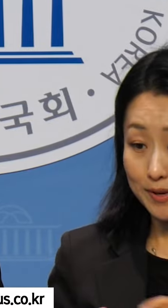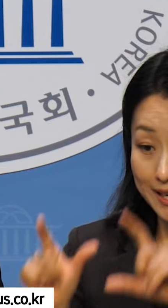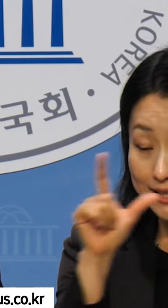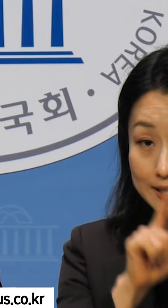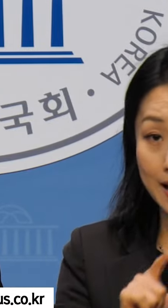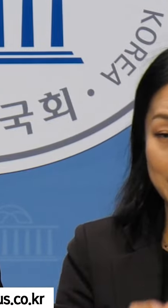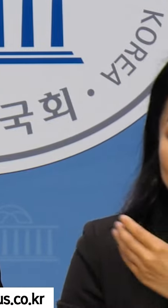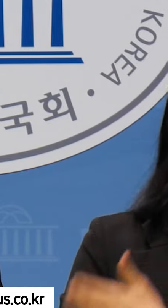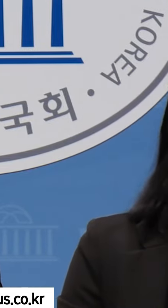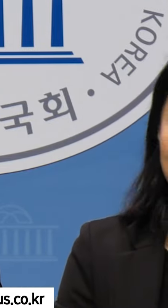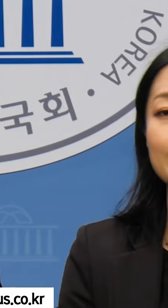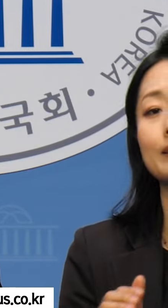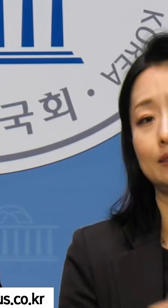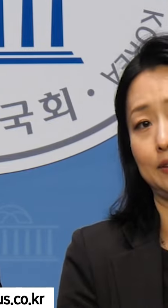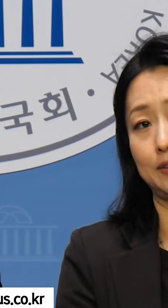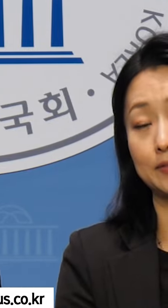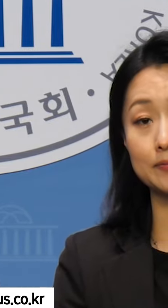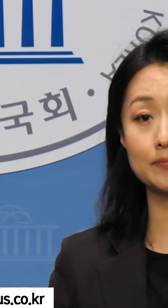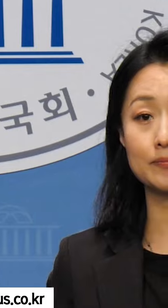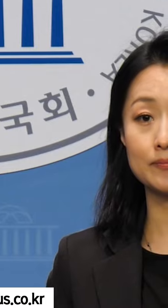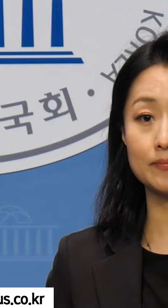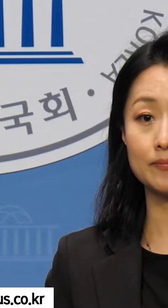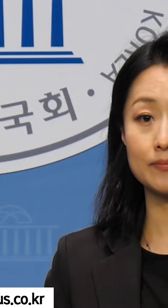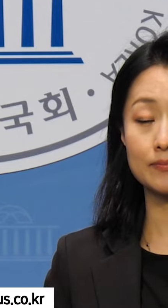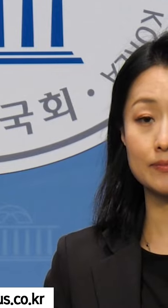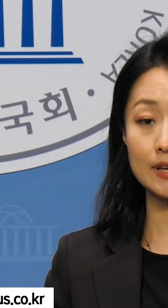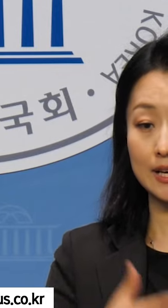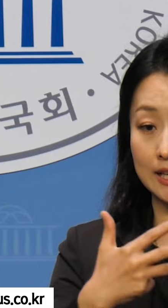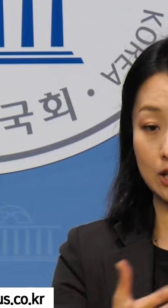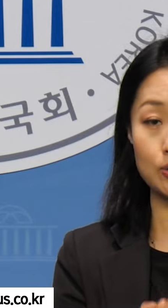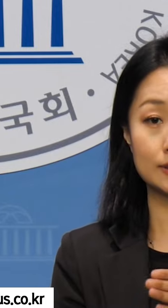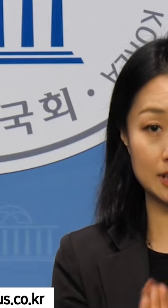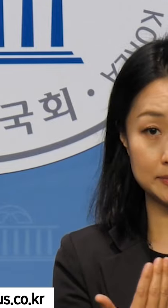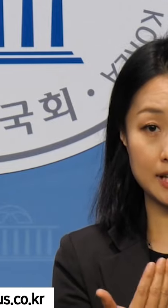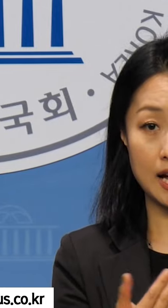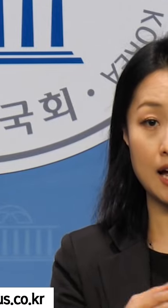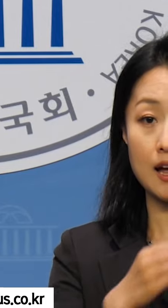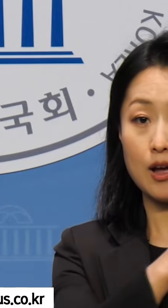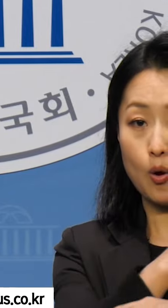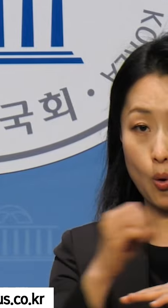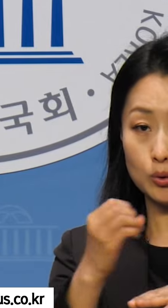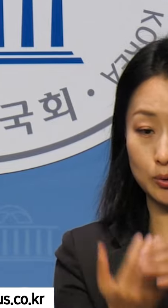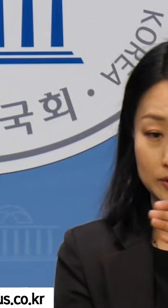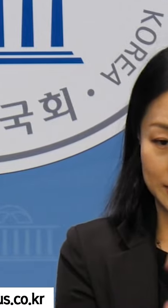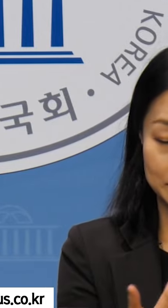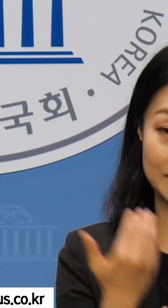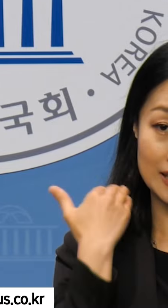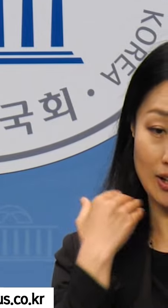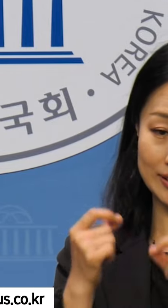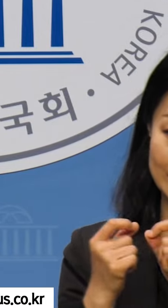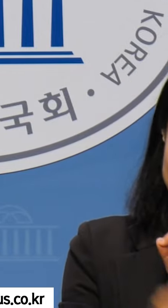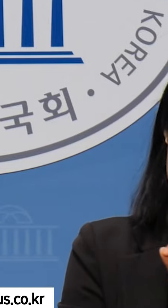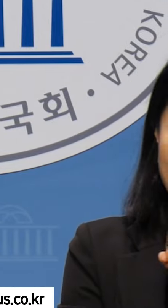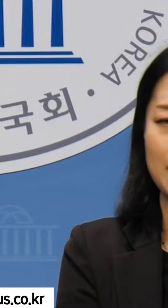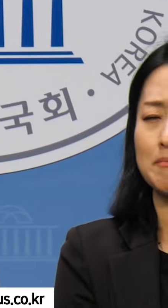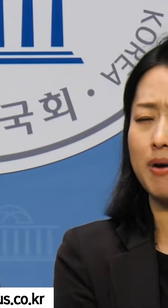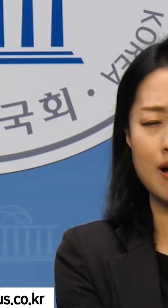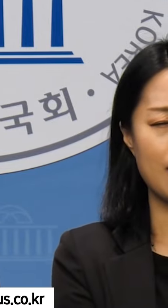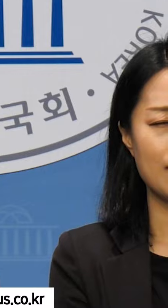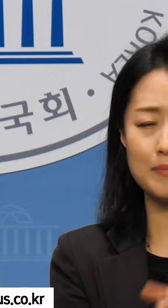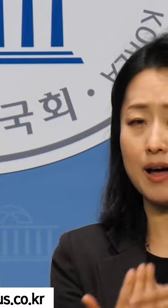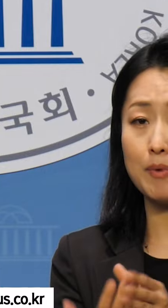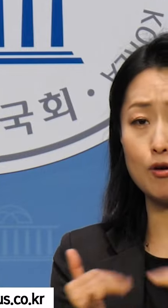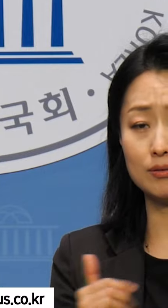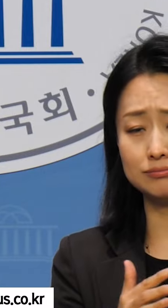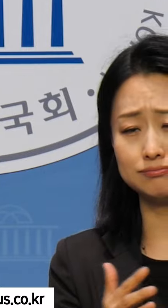삶은 안중에도 없어 보입니다. 이태원 참사, 오송 참사, 전세 사기 등 각종 재난으로 국민들은